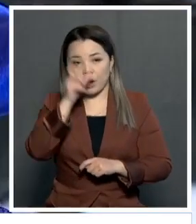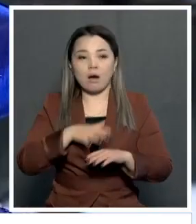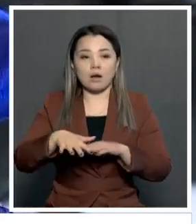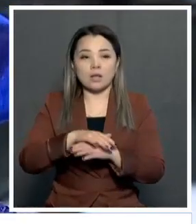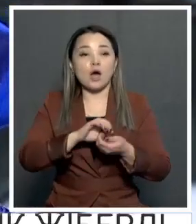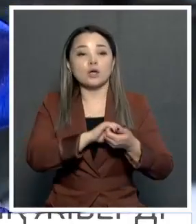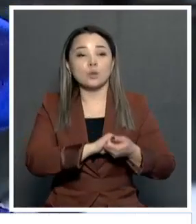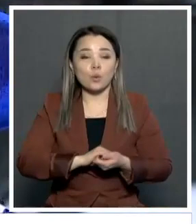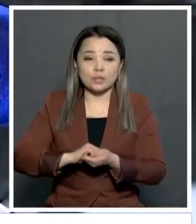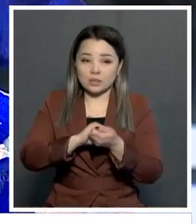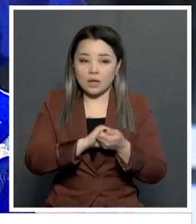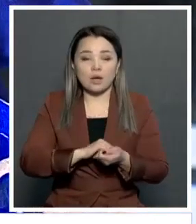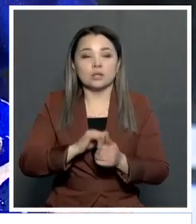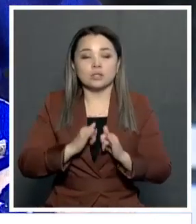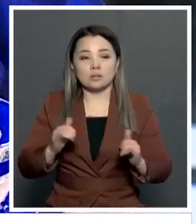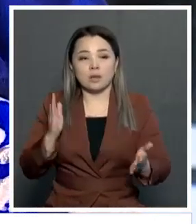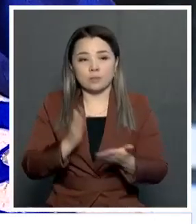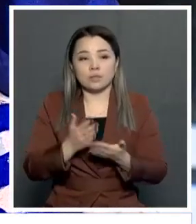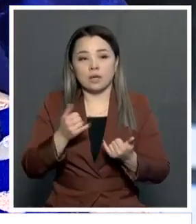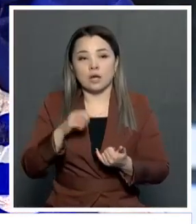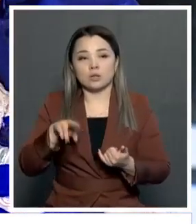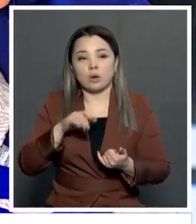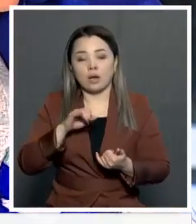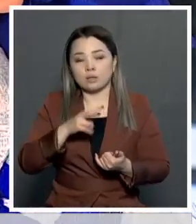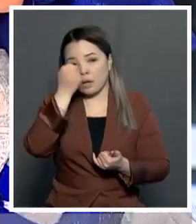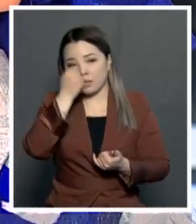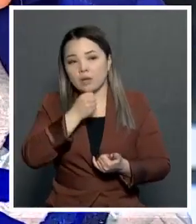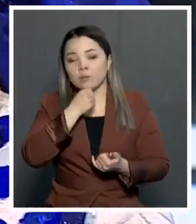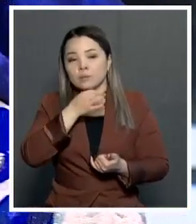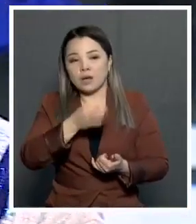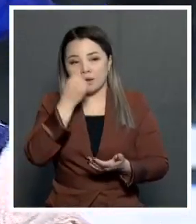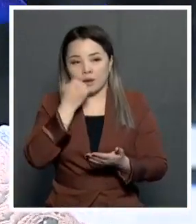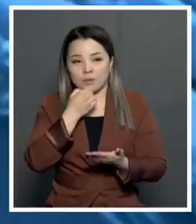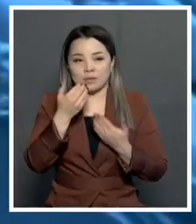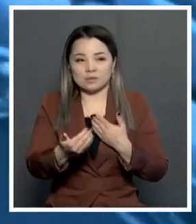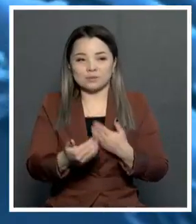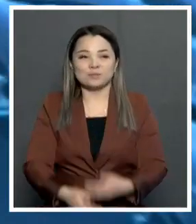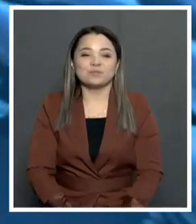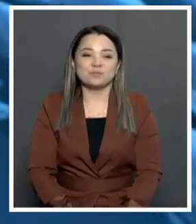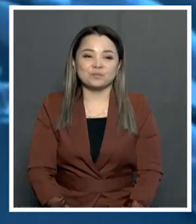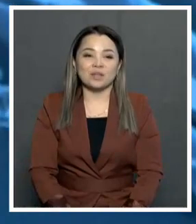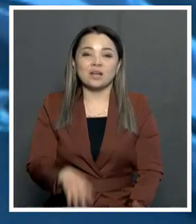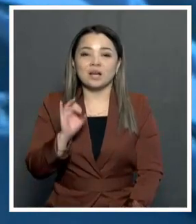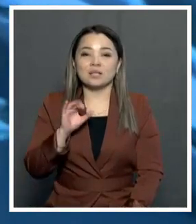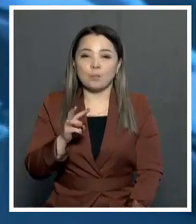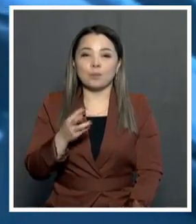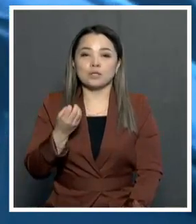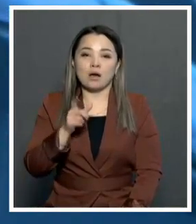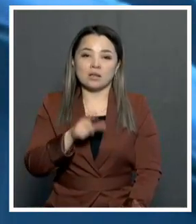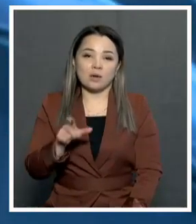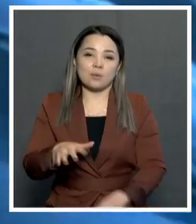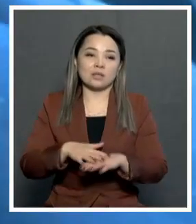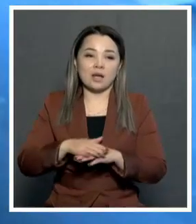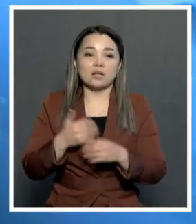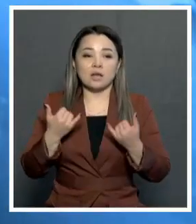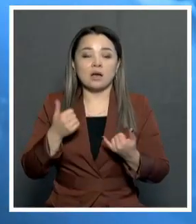халқының досы жасай берсін. Ердоған атаға алғысымды білдіремін. Ислам және адамзат кеше бүгін